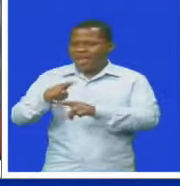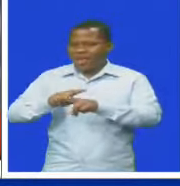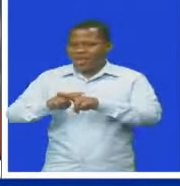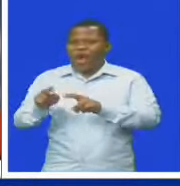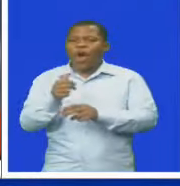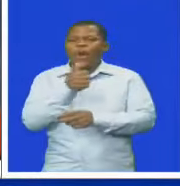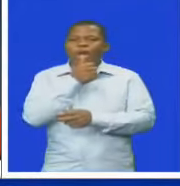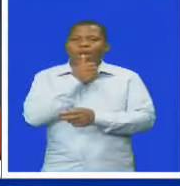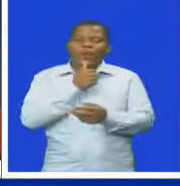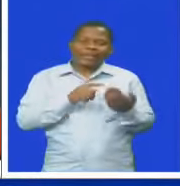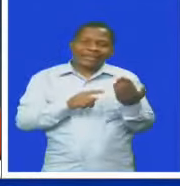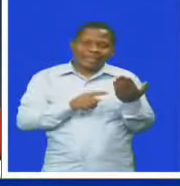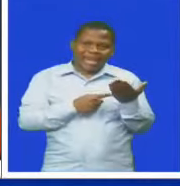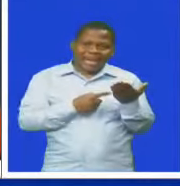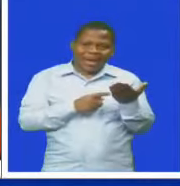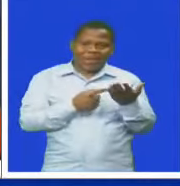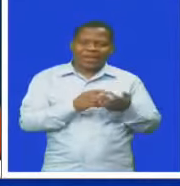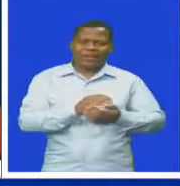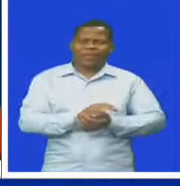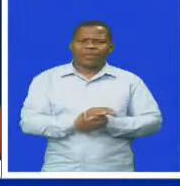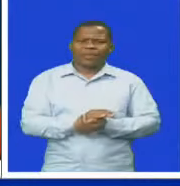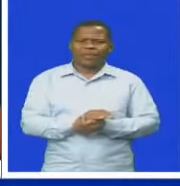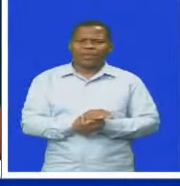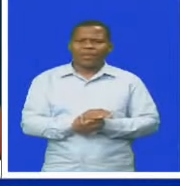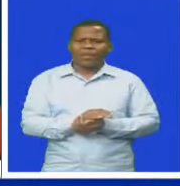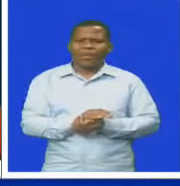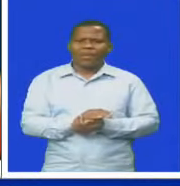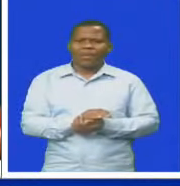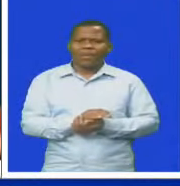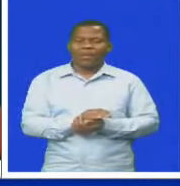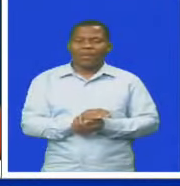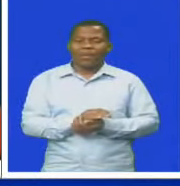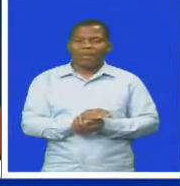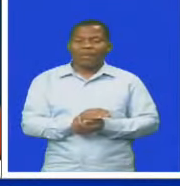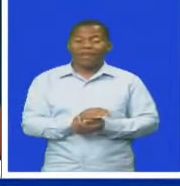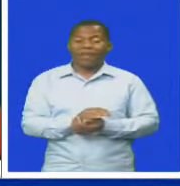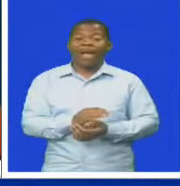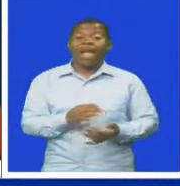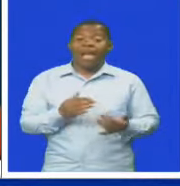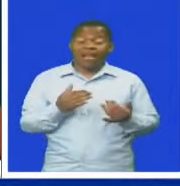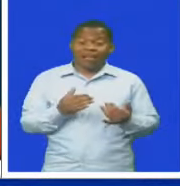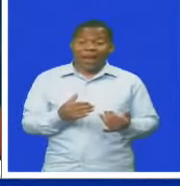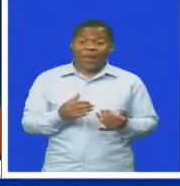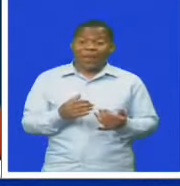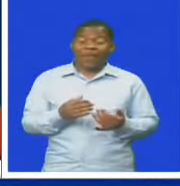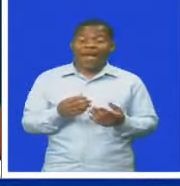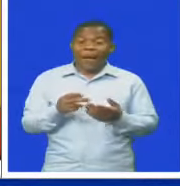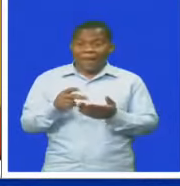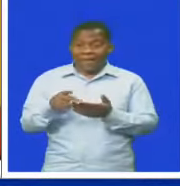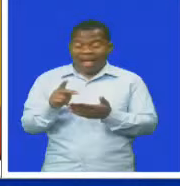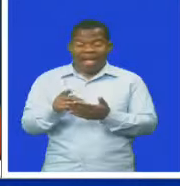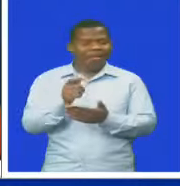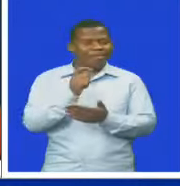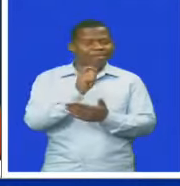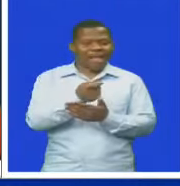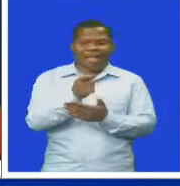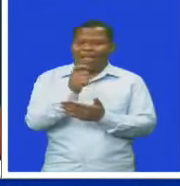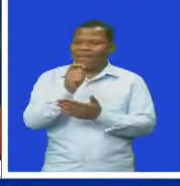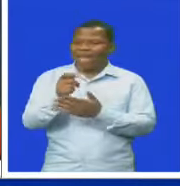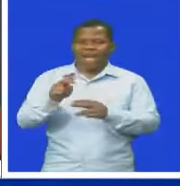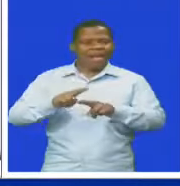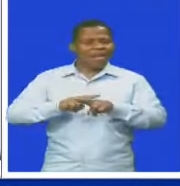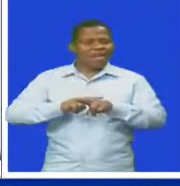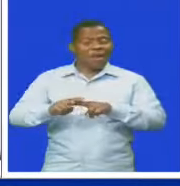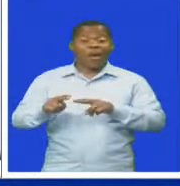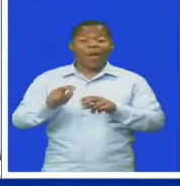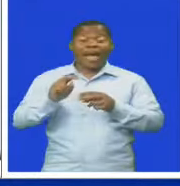sigcizelela kona ukuthi vele ngilapho siya khona so kwanyalo sisemlimithile lo cash kepha ke vele eminyakeni lodako angeke